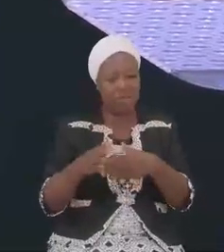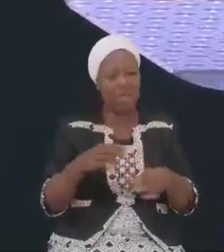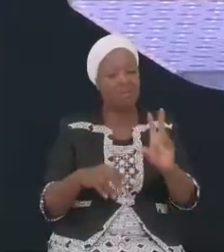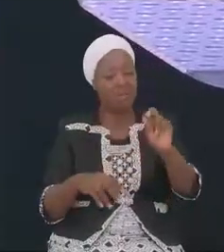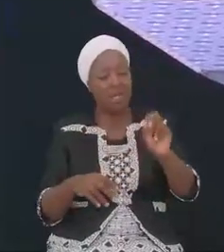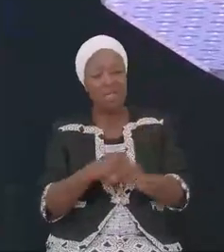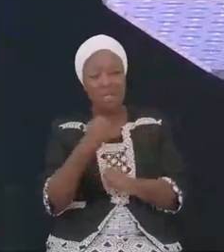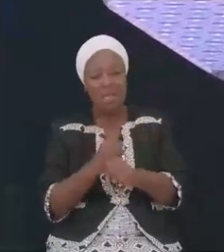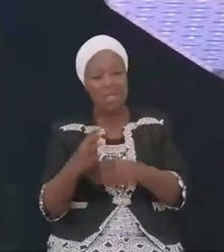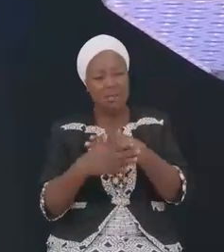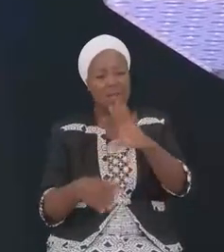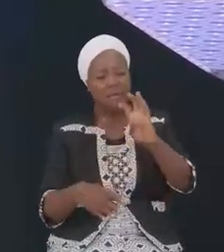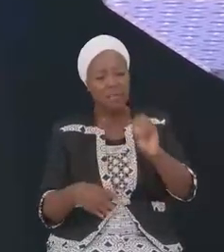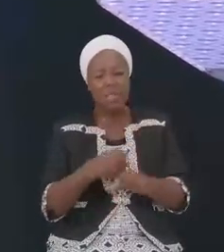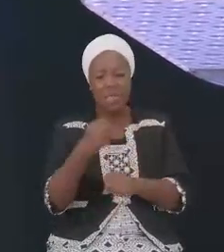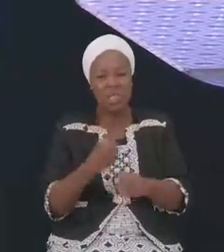plus maintenant